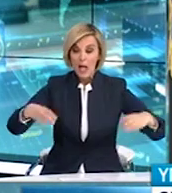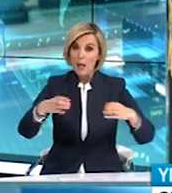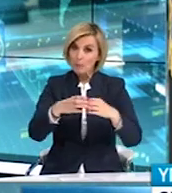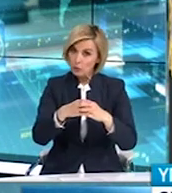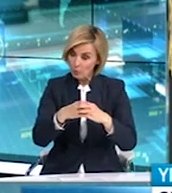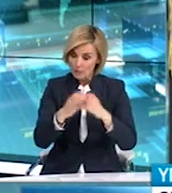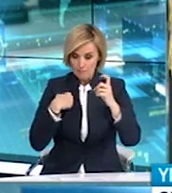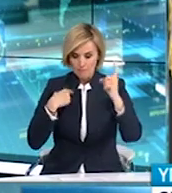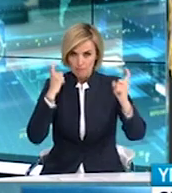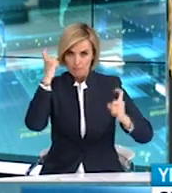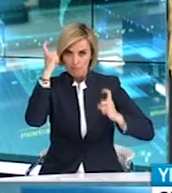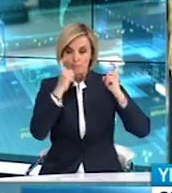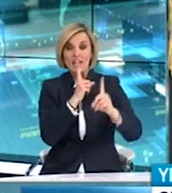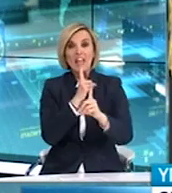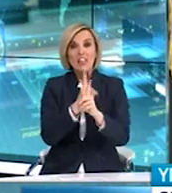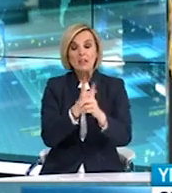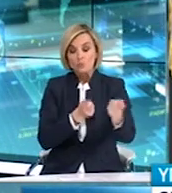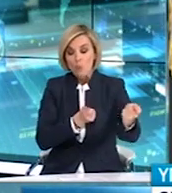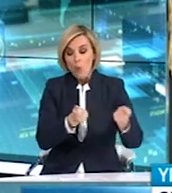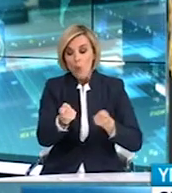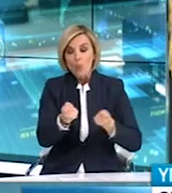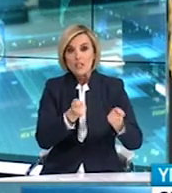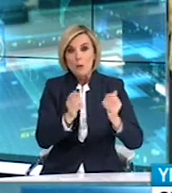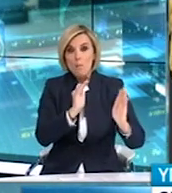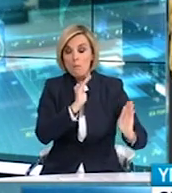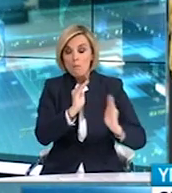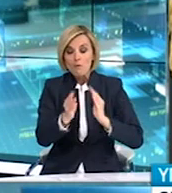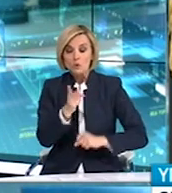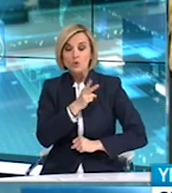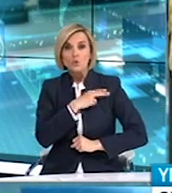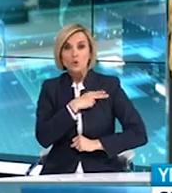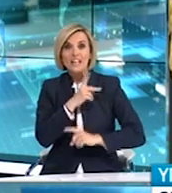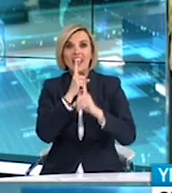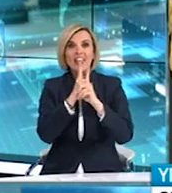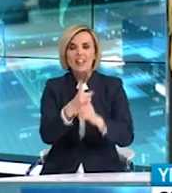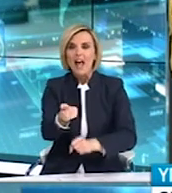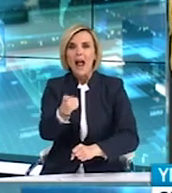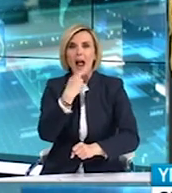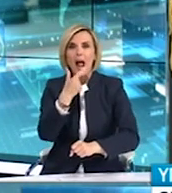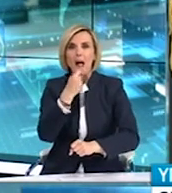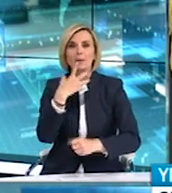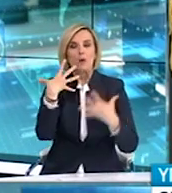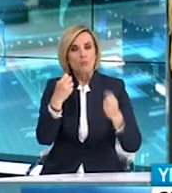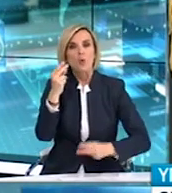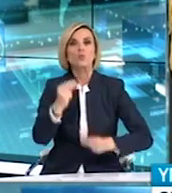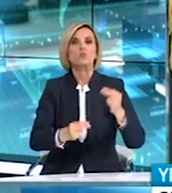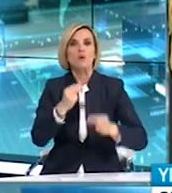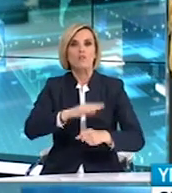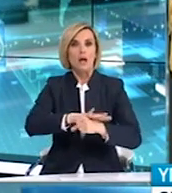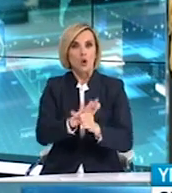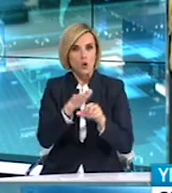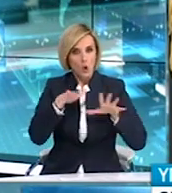υιοθέτησε επίσης ειδικές οδηγίες για την προφυλακτική χορήγηση αντιπυκτικής αγωγής σε ασθενείς με τη νέα νόσο